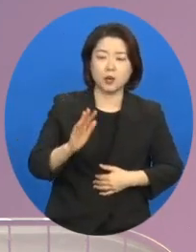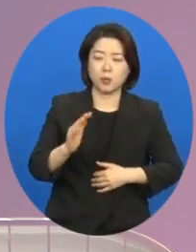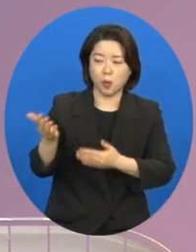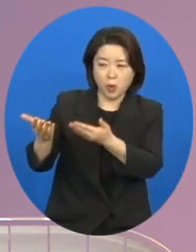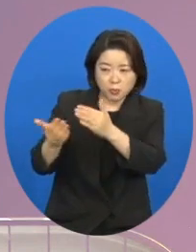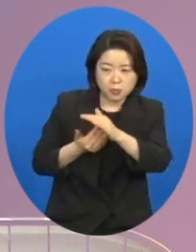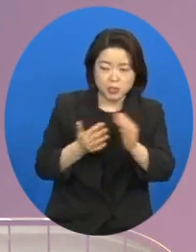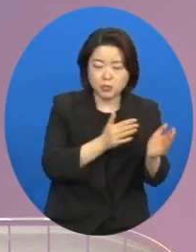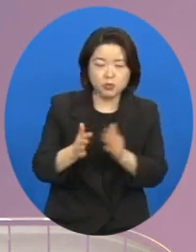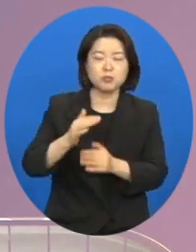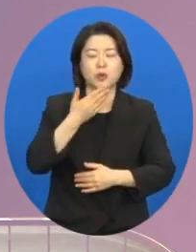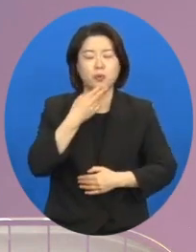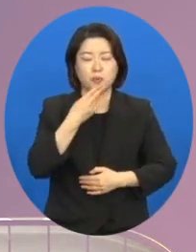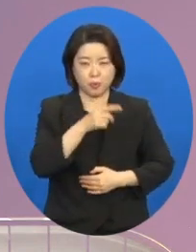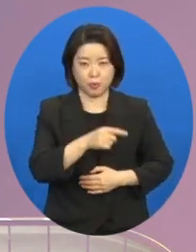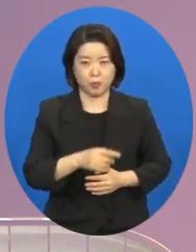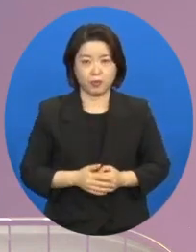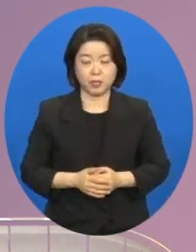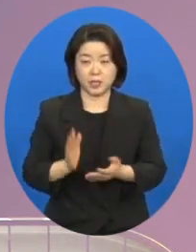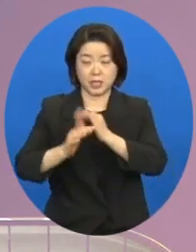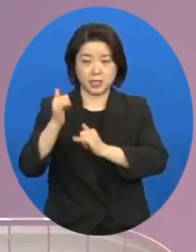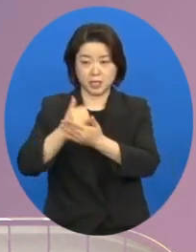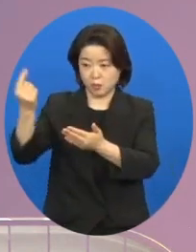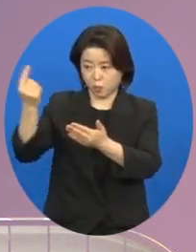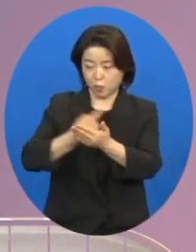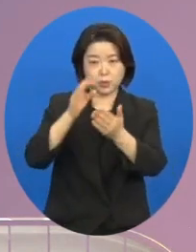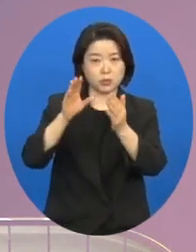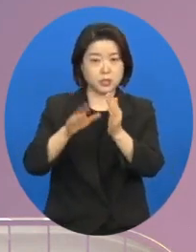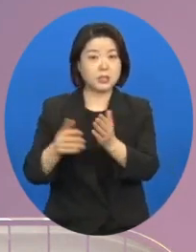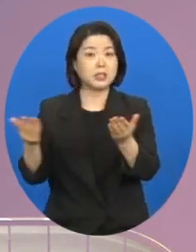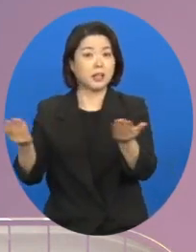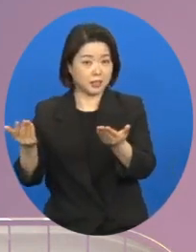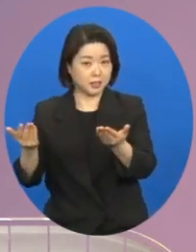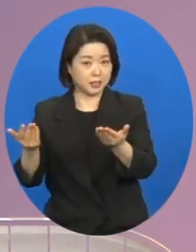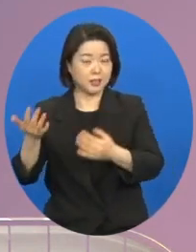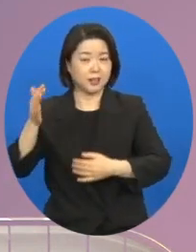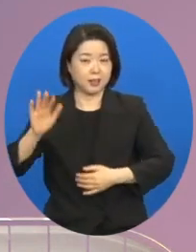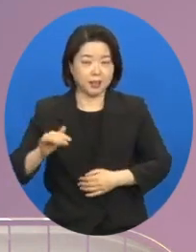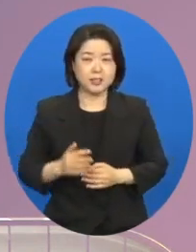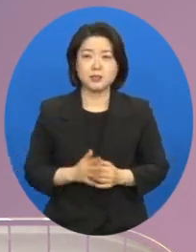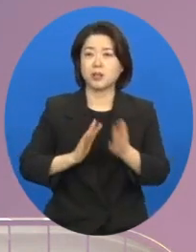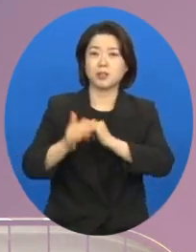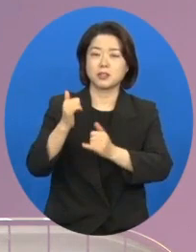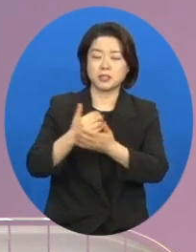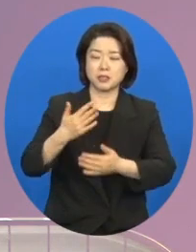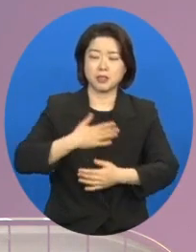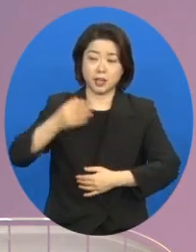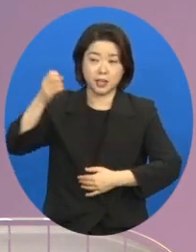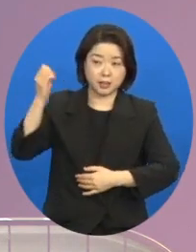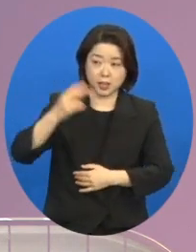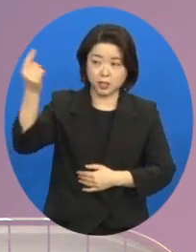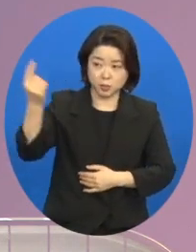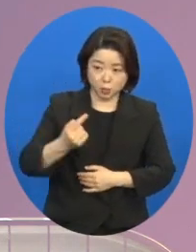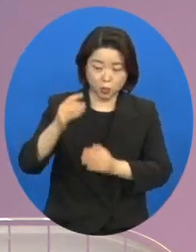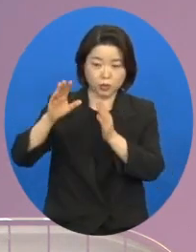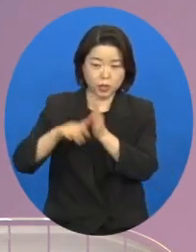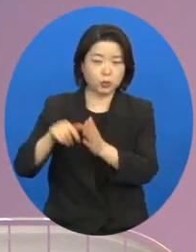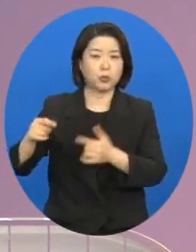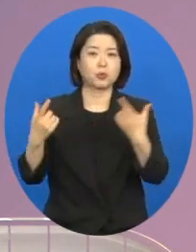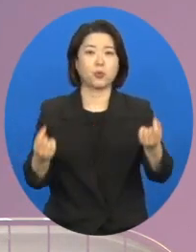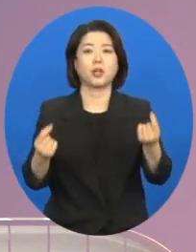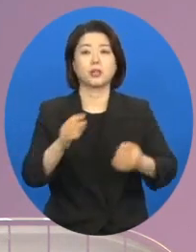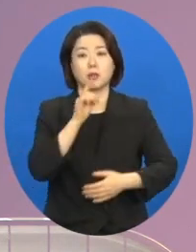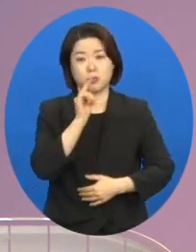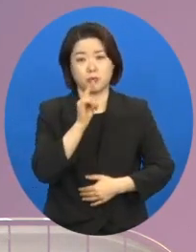않았다는 거예요. 이것이 예수님이 오셨을 때의 사건인데요. 근데 놀랍게도 예수님은 내가 다시 올 때에도 이와 같을 것이라고